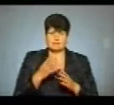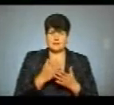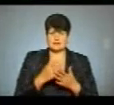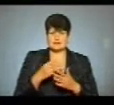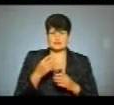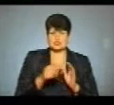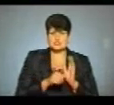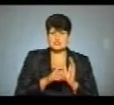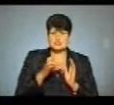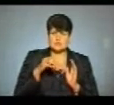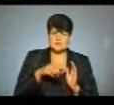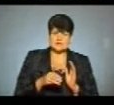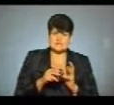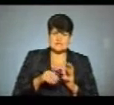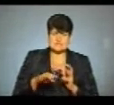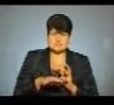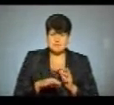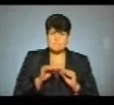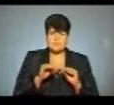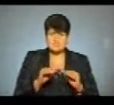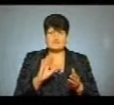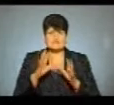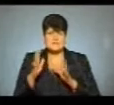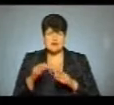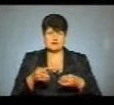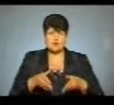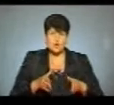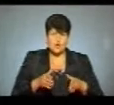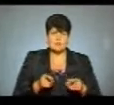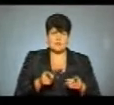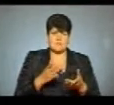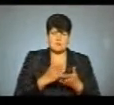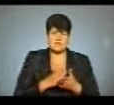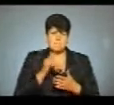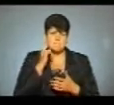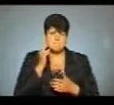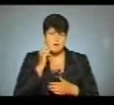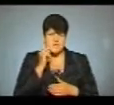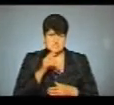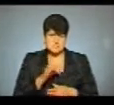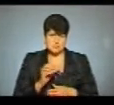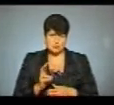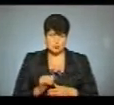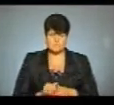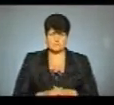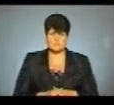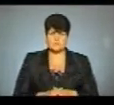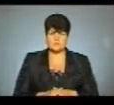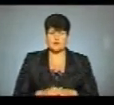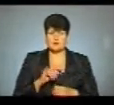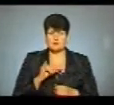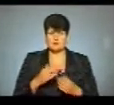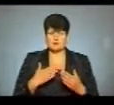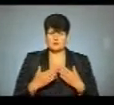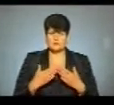у 1970 році. Посадив сад і город, сьогодні тримає пасіку. Не один оставлю, бо